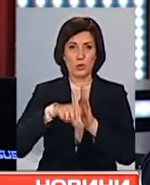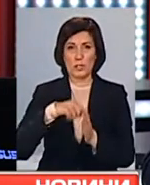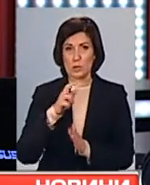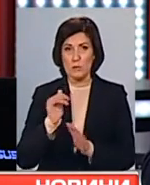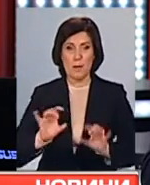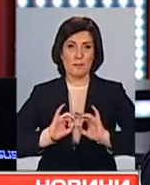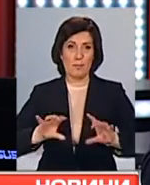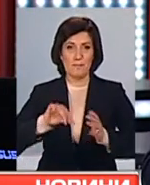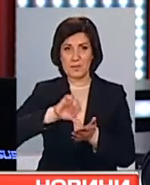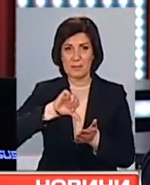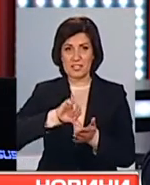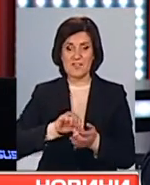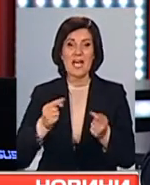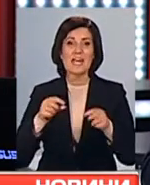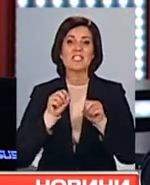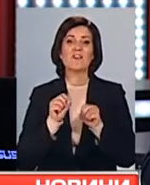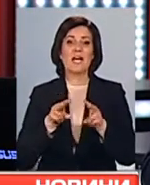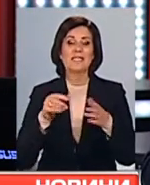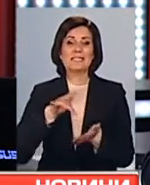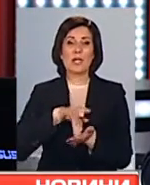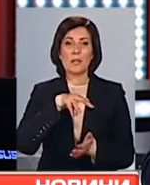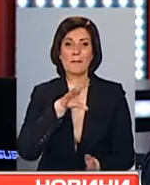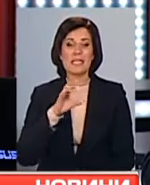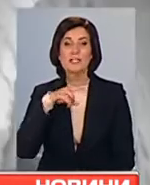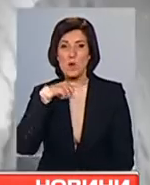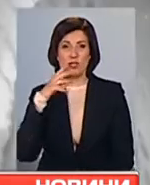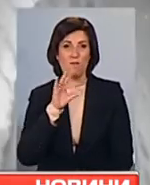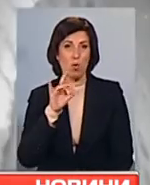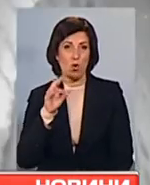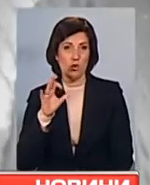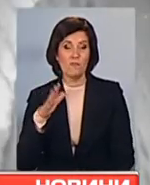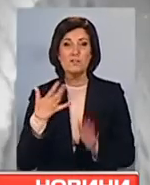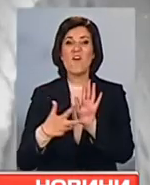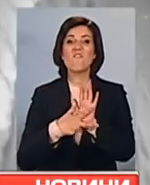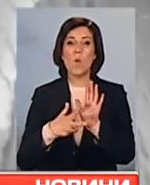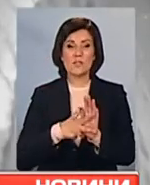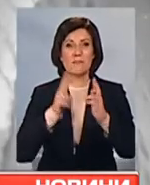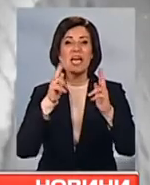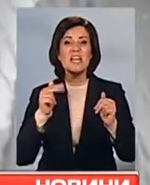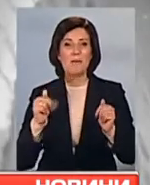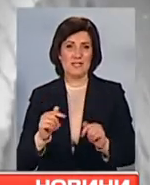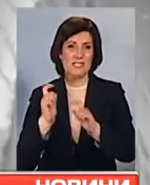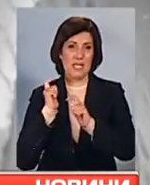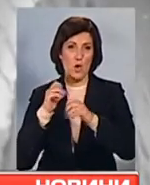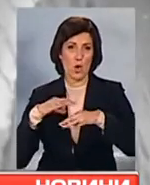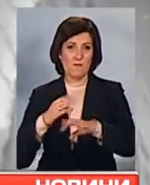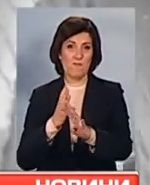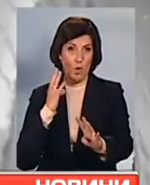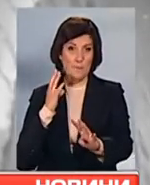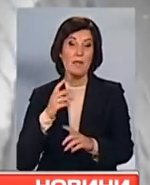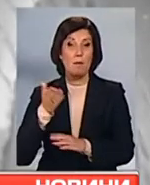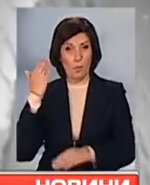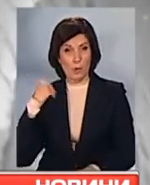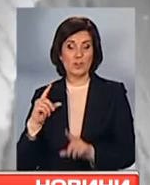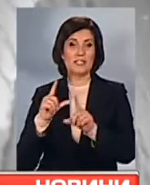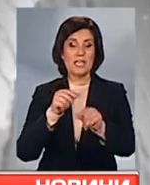Донбас, пояснює представник кризового центру МНС Росії Олег Воронов. Це буде вже 8-й кремлівський конвой. Попередній заїхав минулого